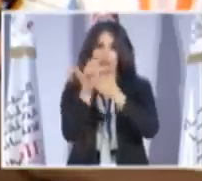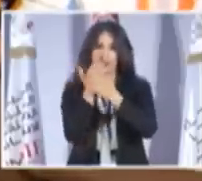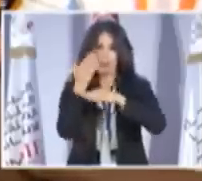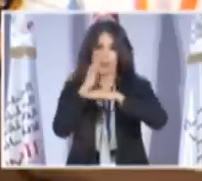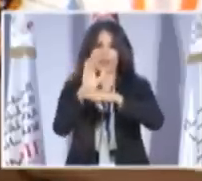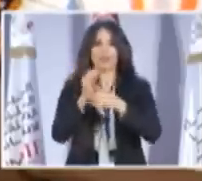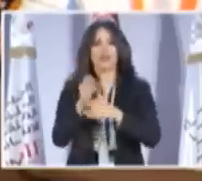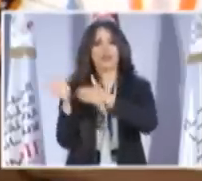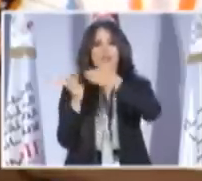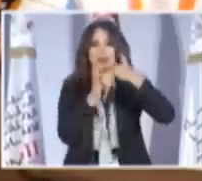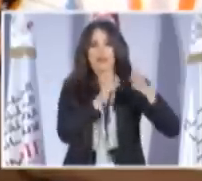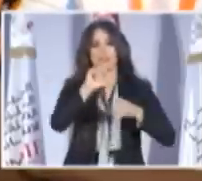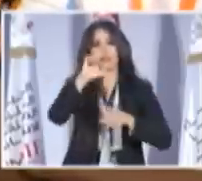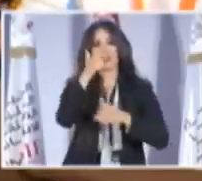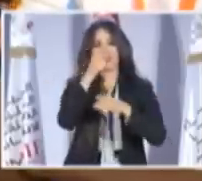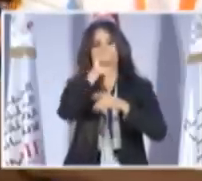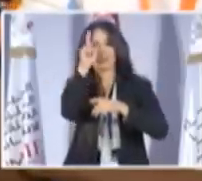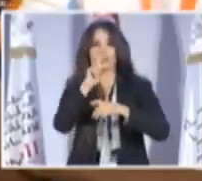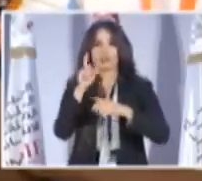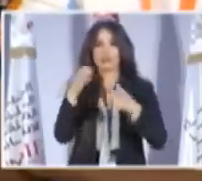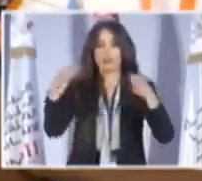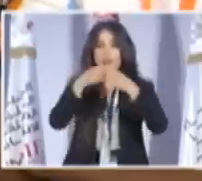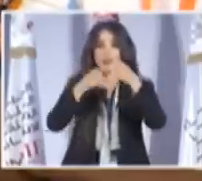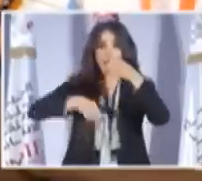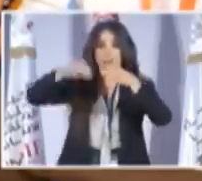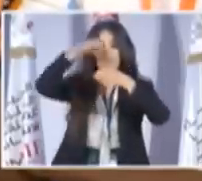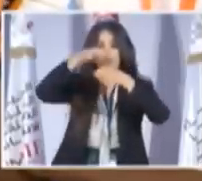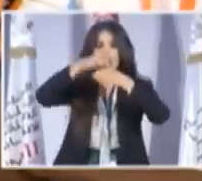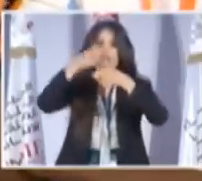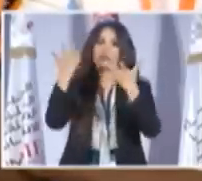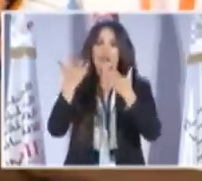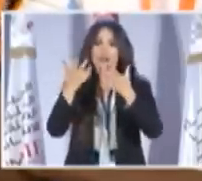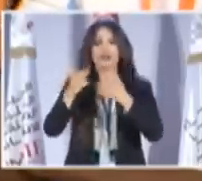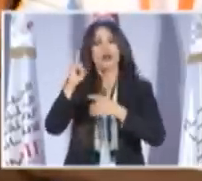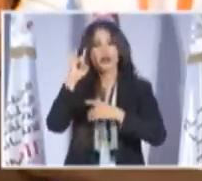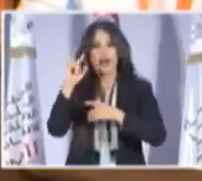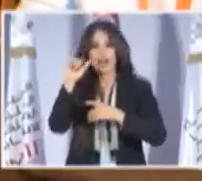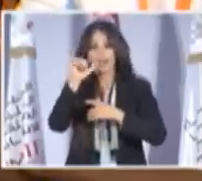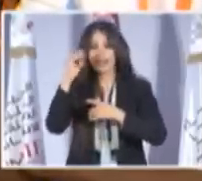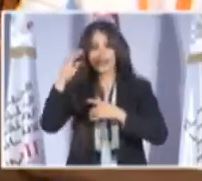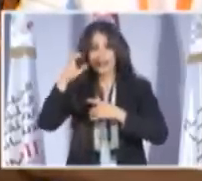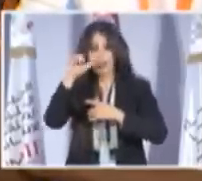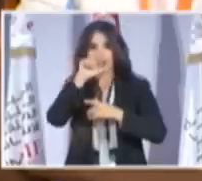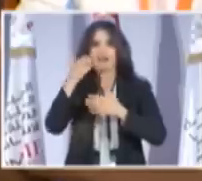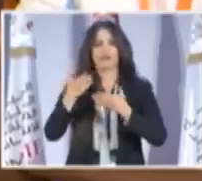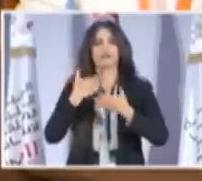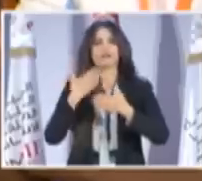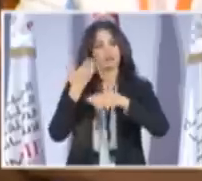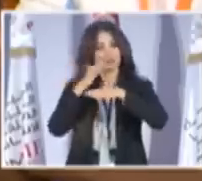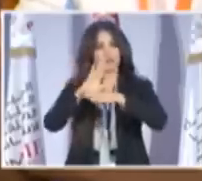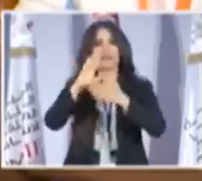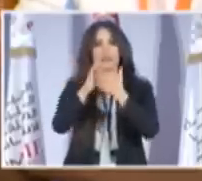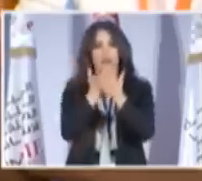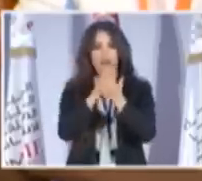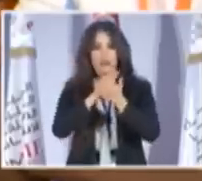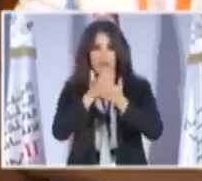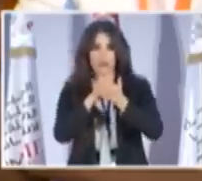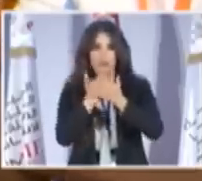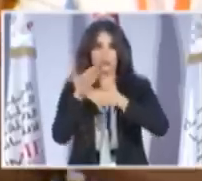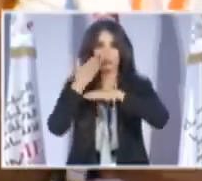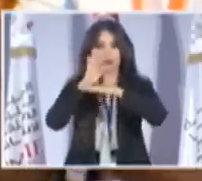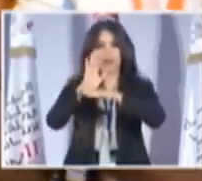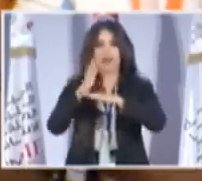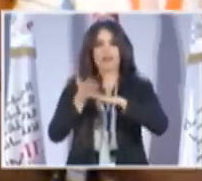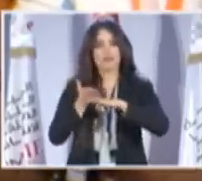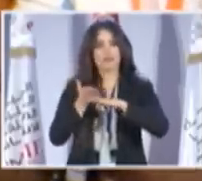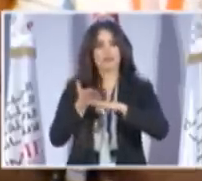السؤال الثاني الهيئه العليا للاتصال السمعي البصري الهيكل كانت حذرت في بيان لها صدر مساء